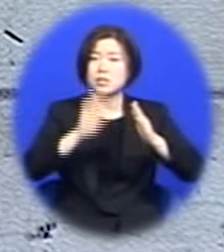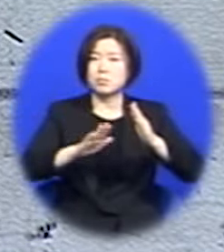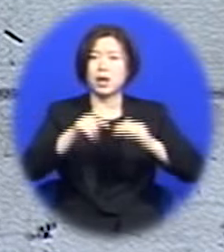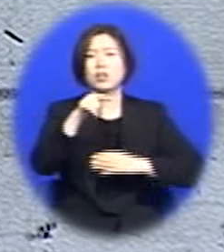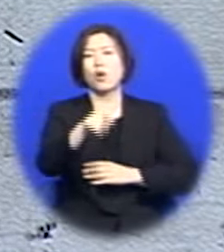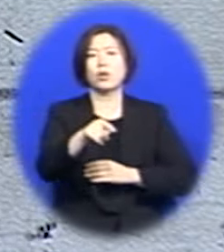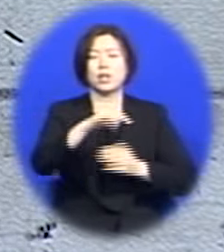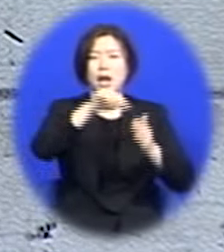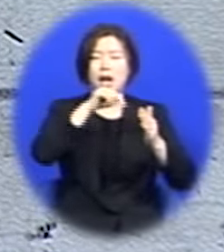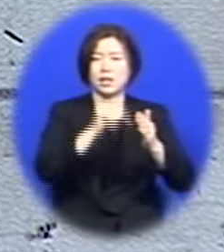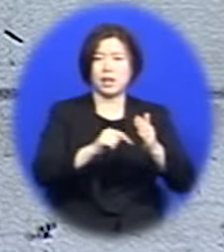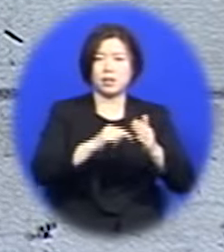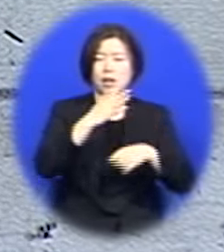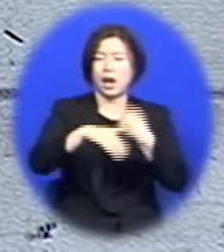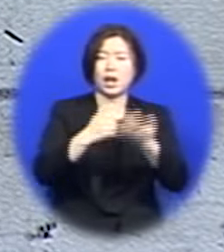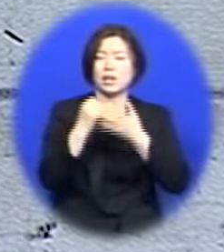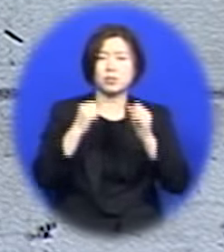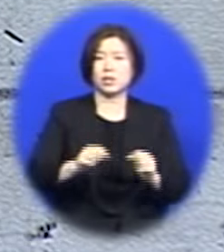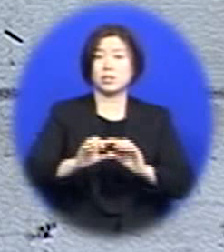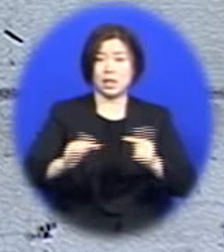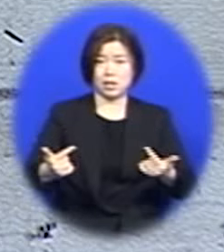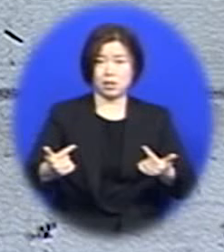성전 아닙니다. 그냥 건물이지요.